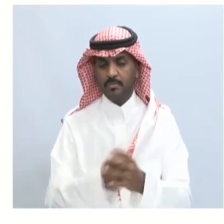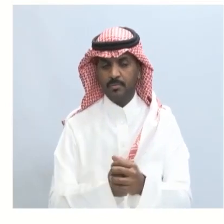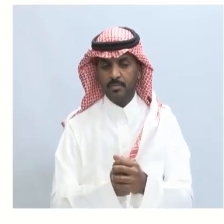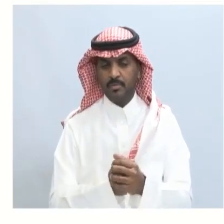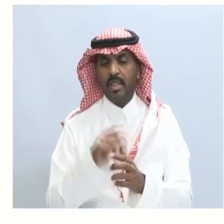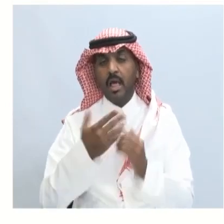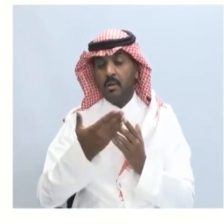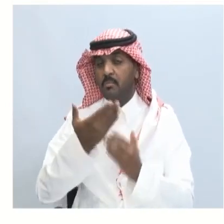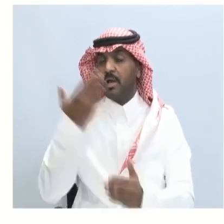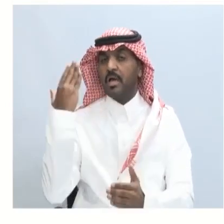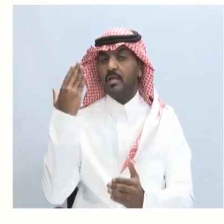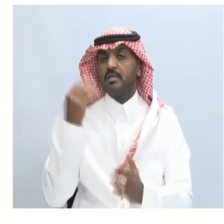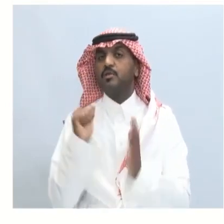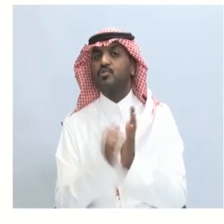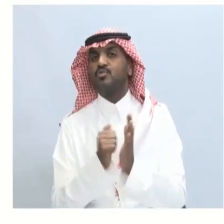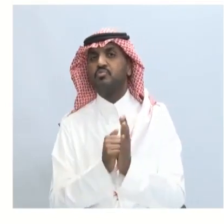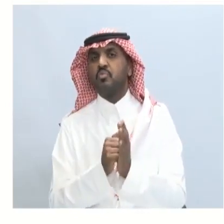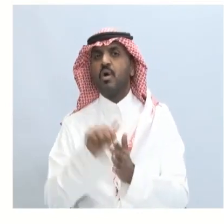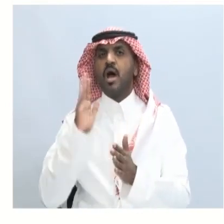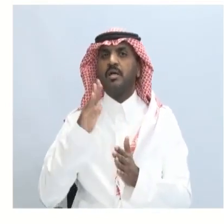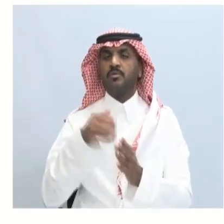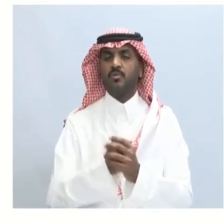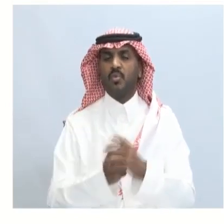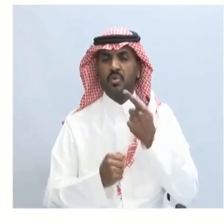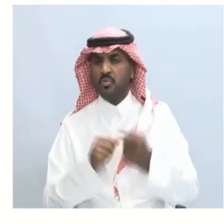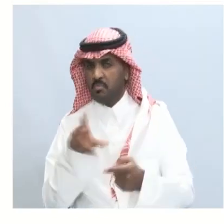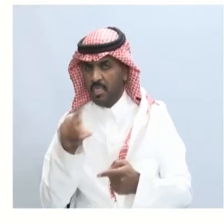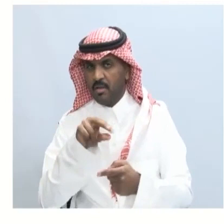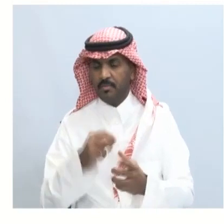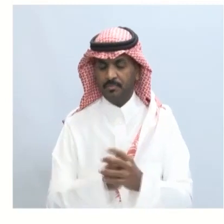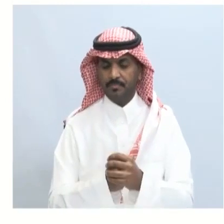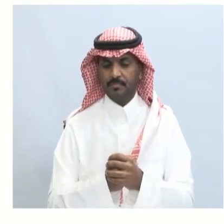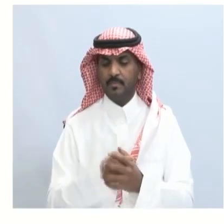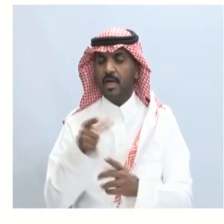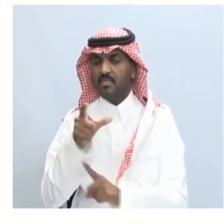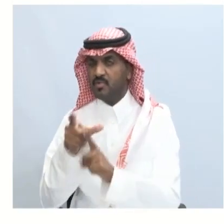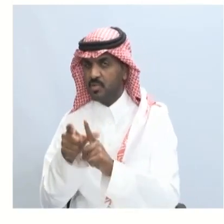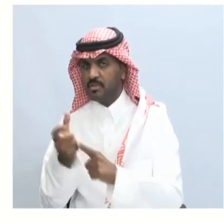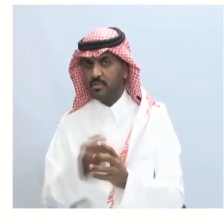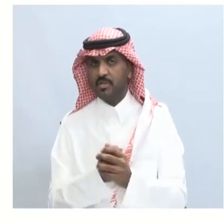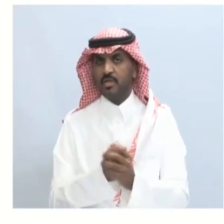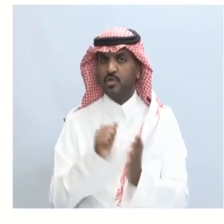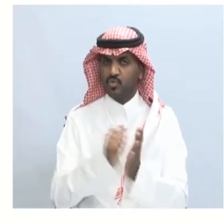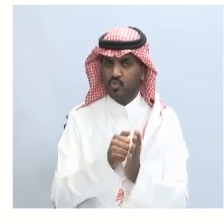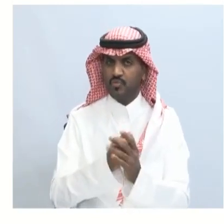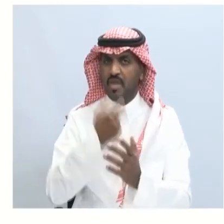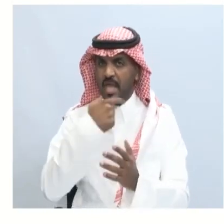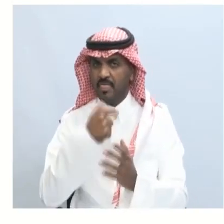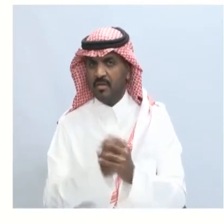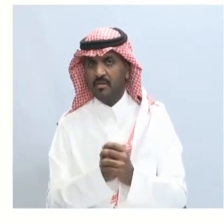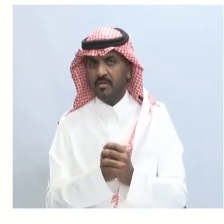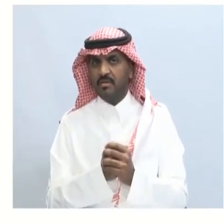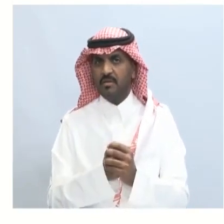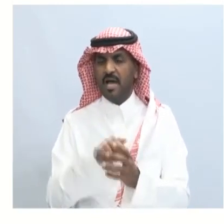ذاك المكان الذي يسكن فيه عاده ولنقل مثلا ان هذا الشخص يسكن في الرياض في